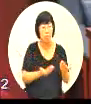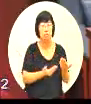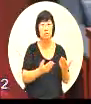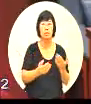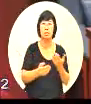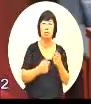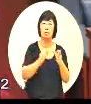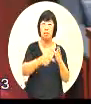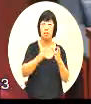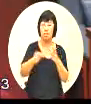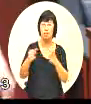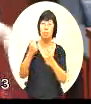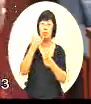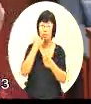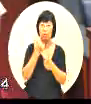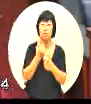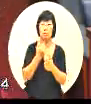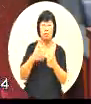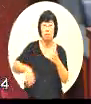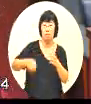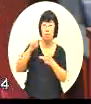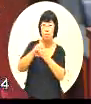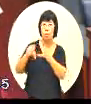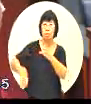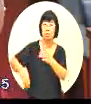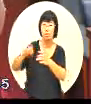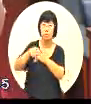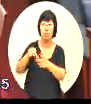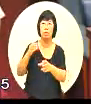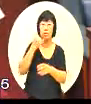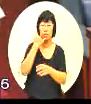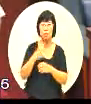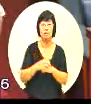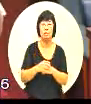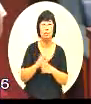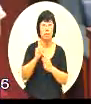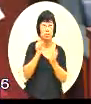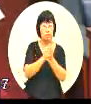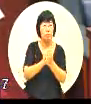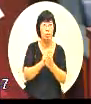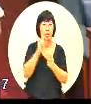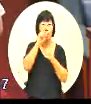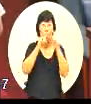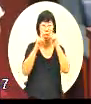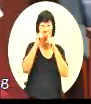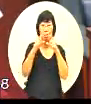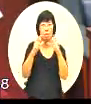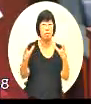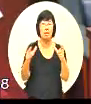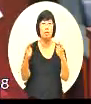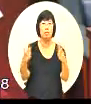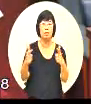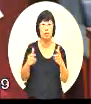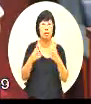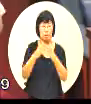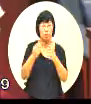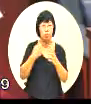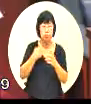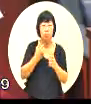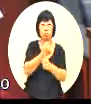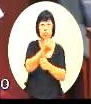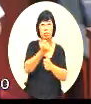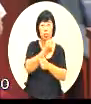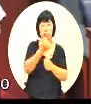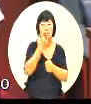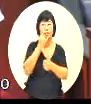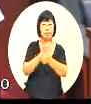资啊。那要陈如市长提到的，你来投资的是对我们的污染不要那么大，甚至要怎么去控制的。啊、又能